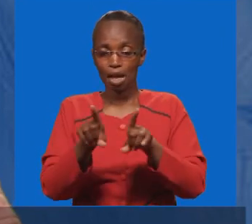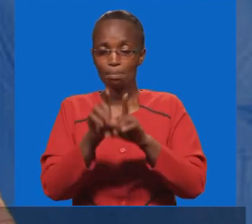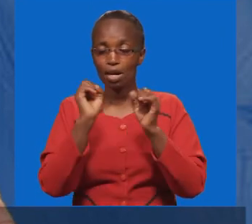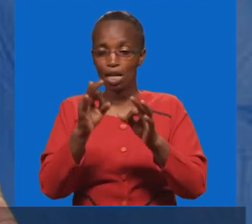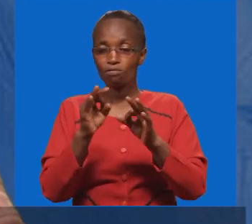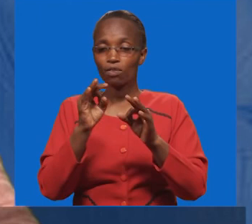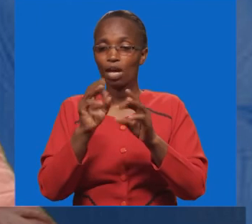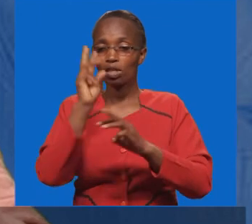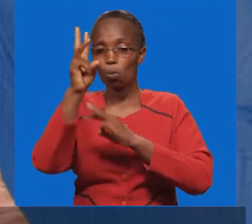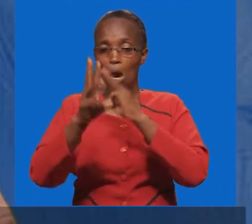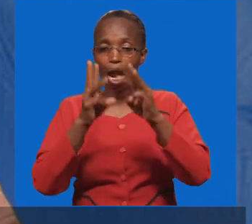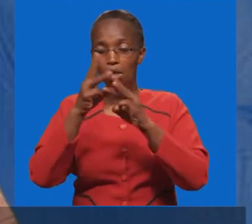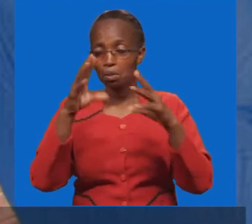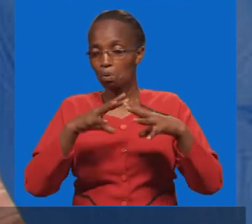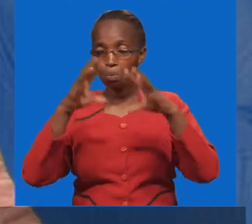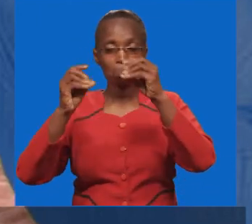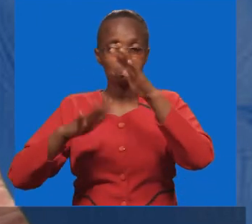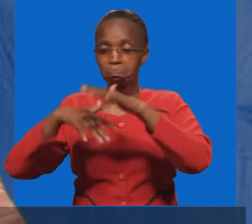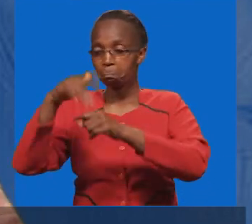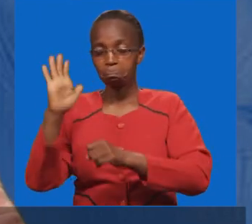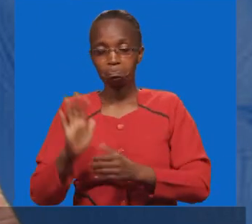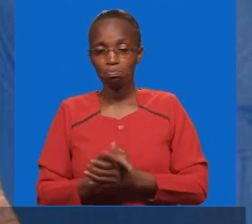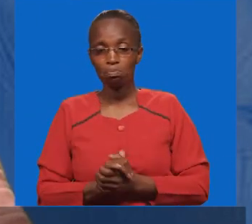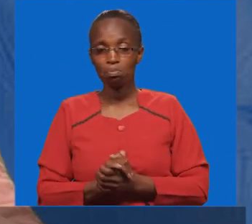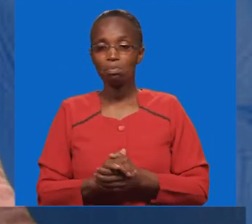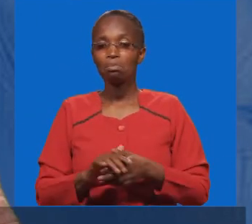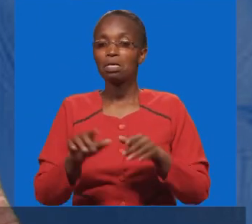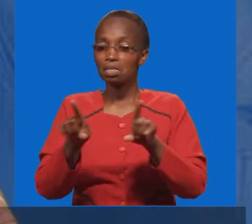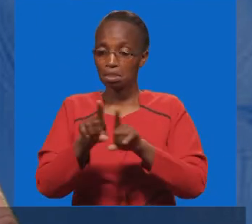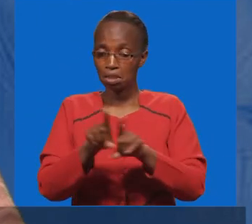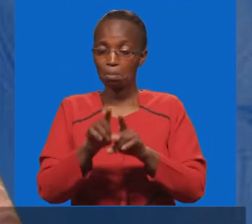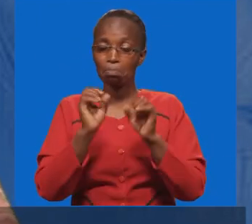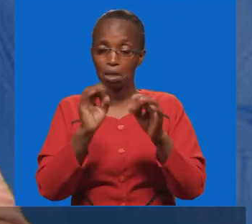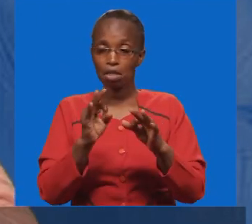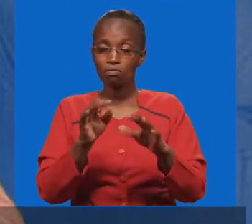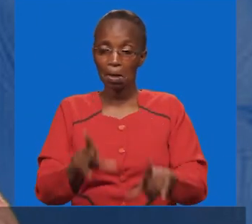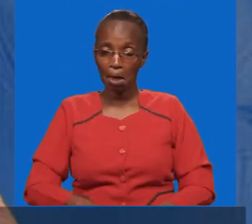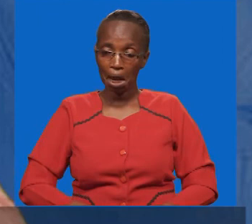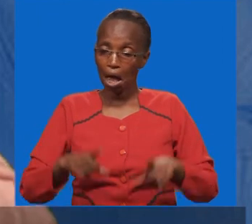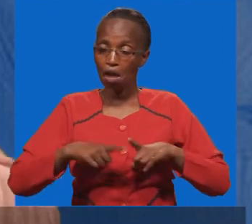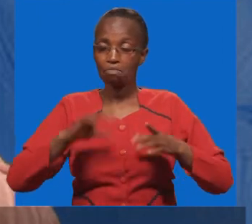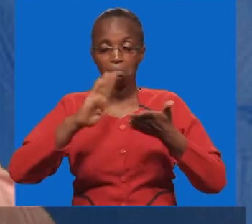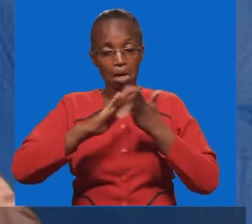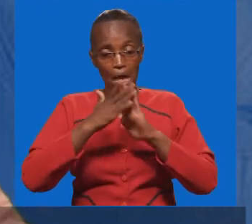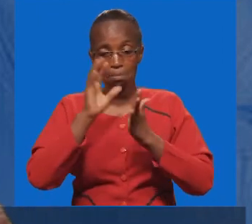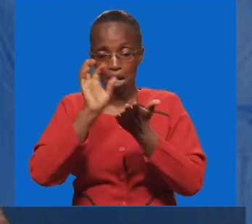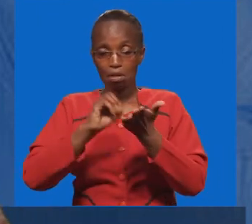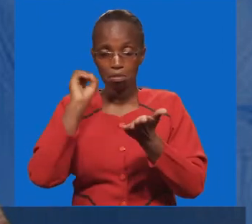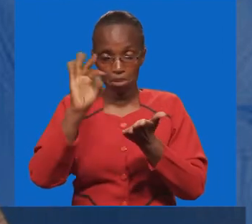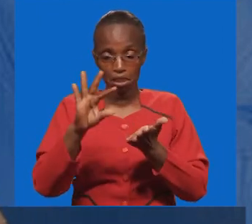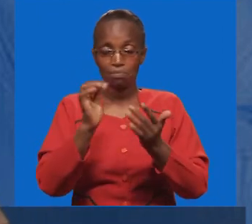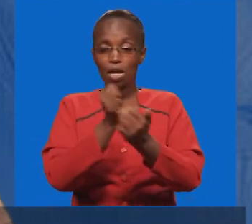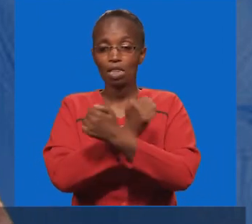hata dunia ifikie wapi, hata maisha ya hata gharama ya maisha ipande ifikie